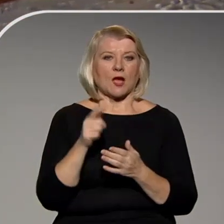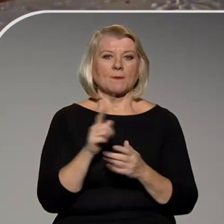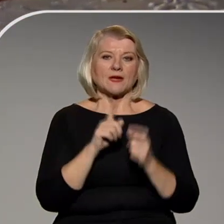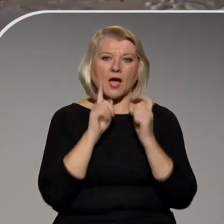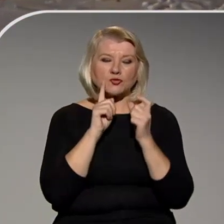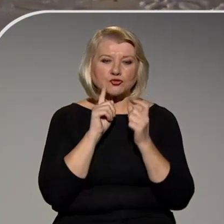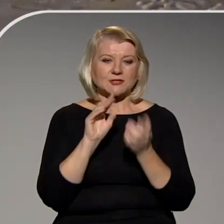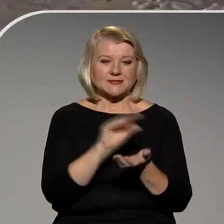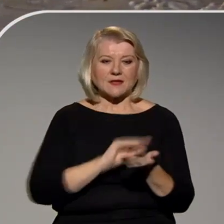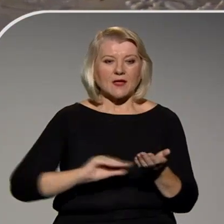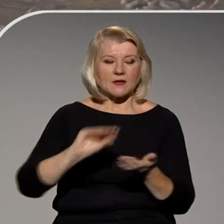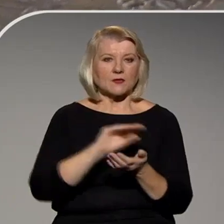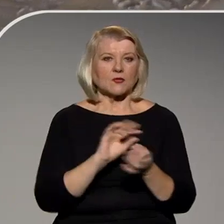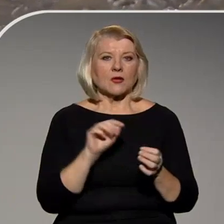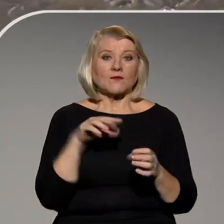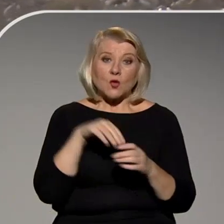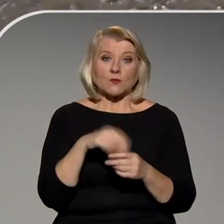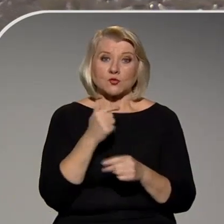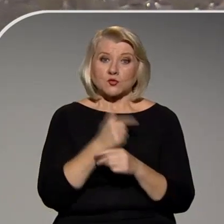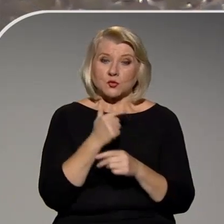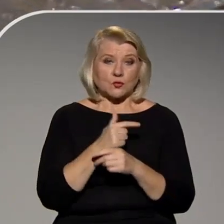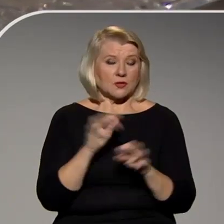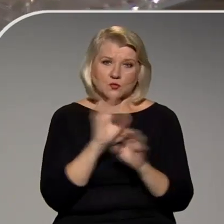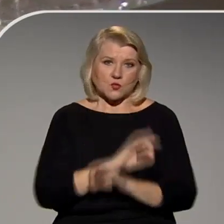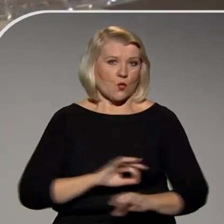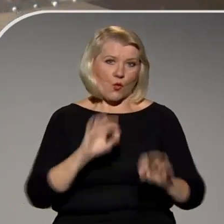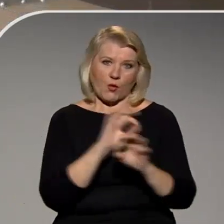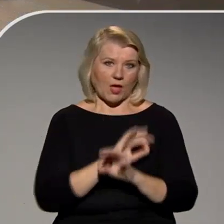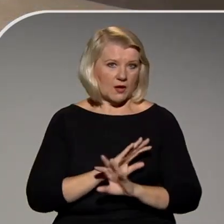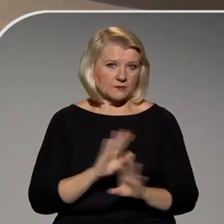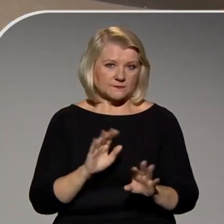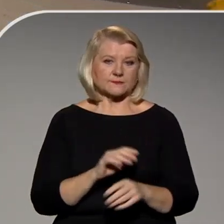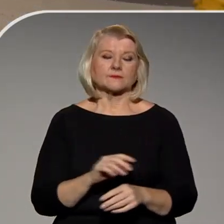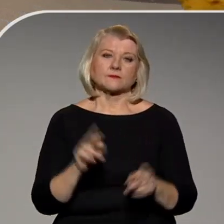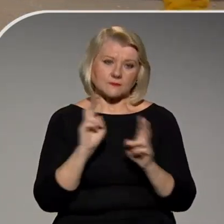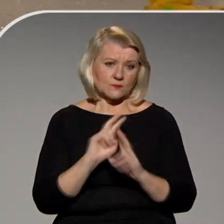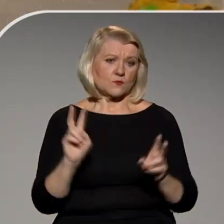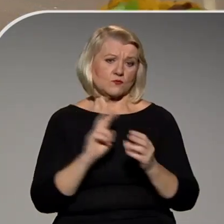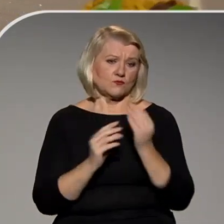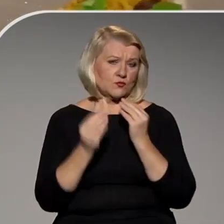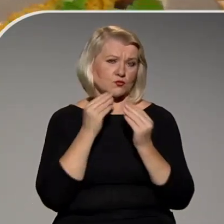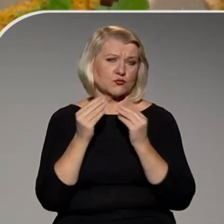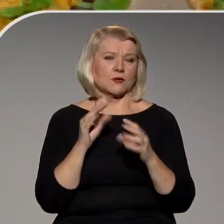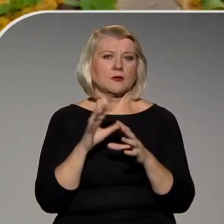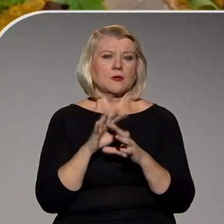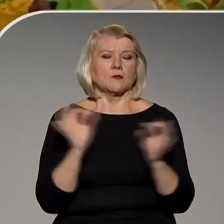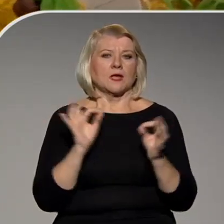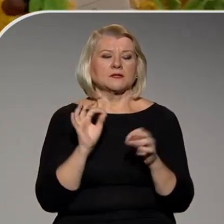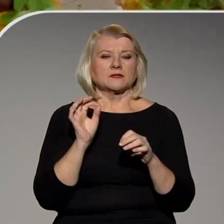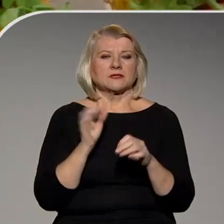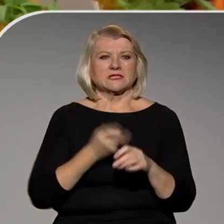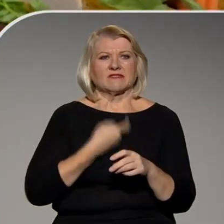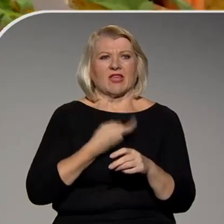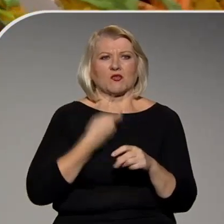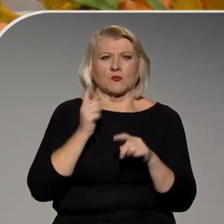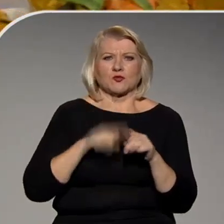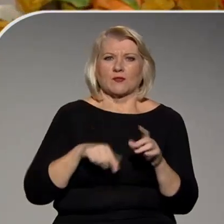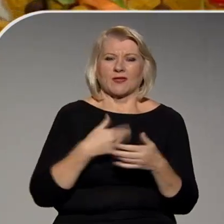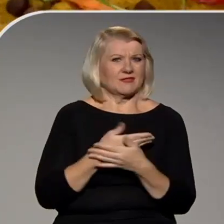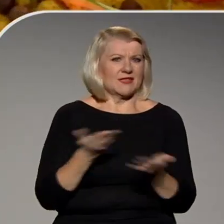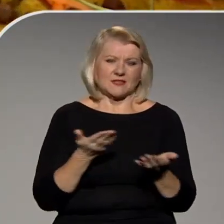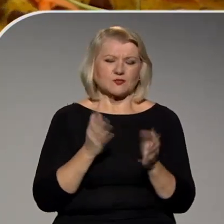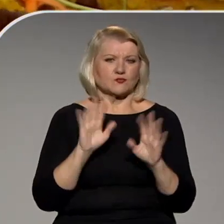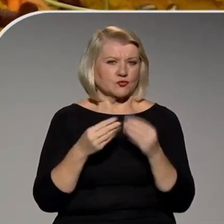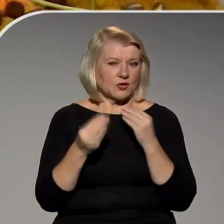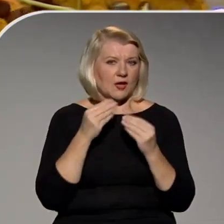ani s cukrem, je bez cukru, tak se dá úplně v pohodě bez nějakých výčitek jíst a recept